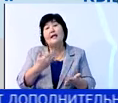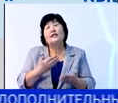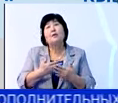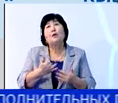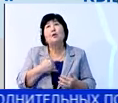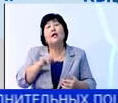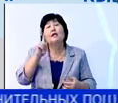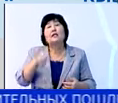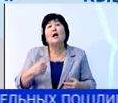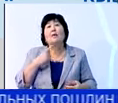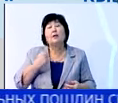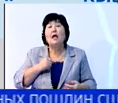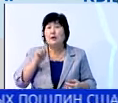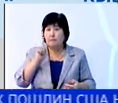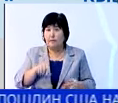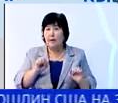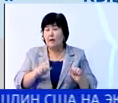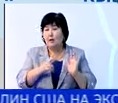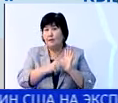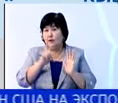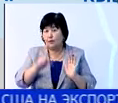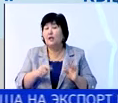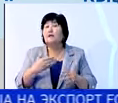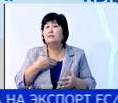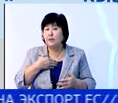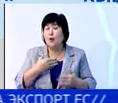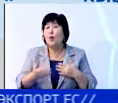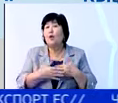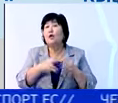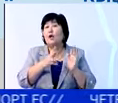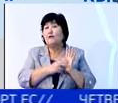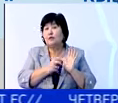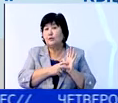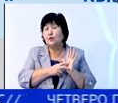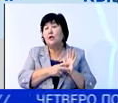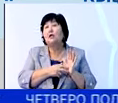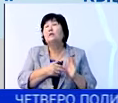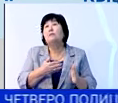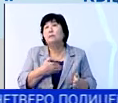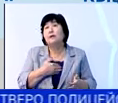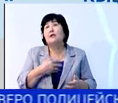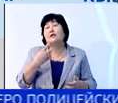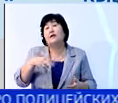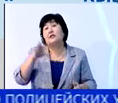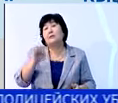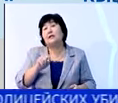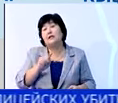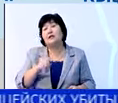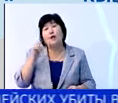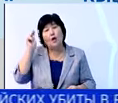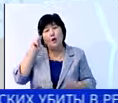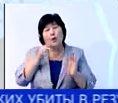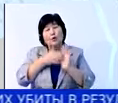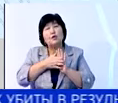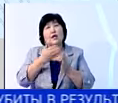нас призыв подлежит, 800 человек, мы около 800, то есть мы 20% резервом изучаем личный